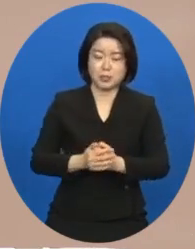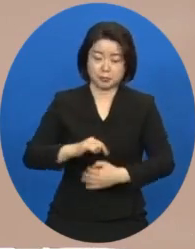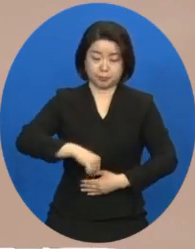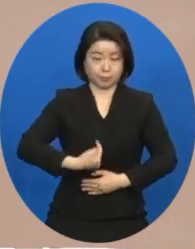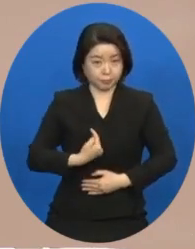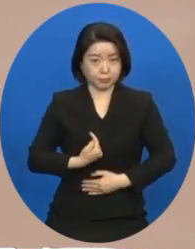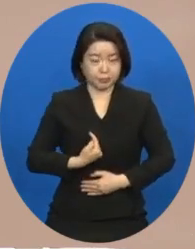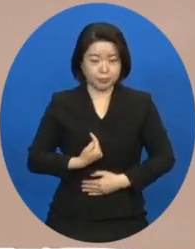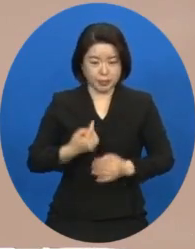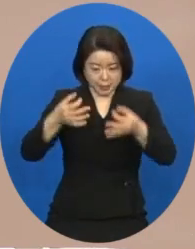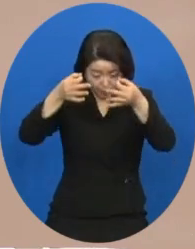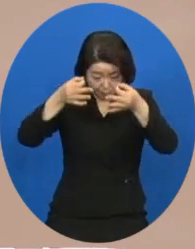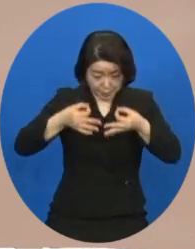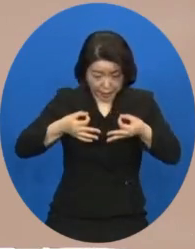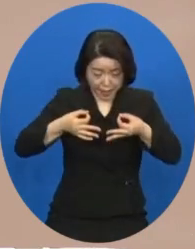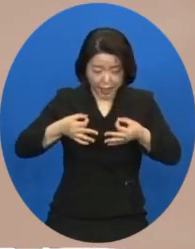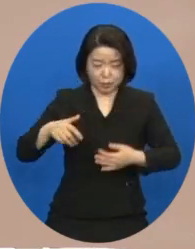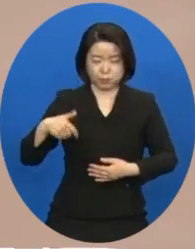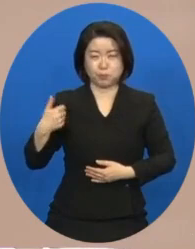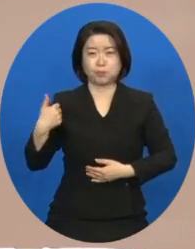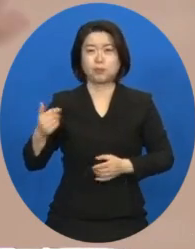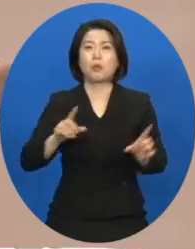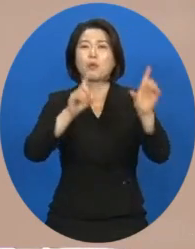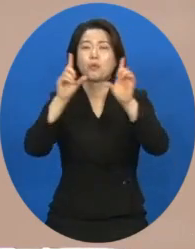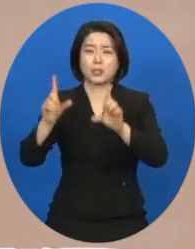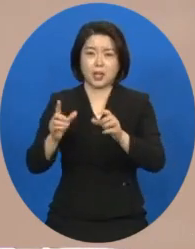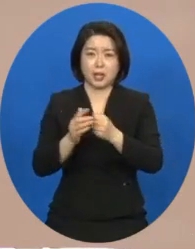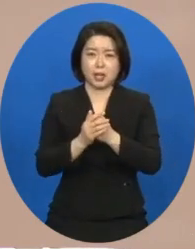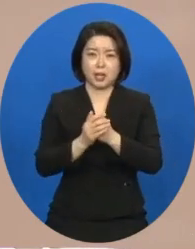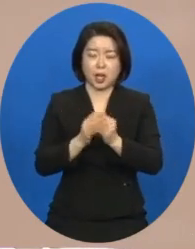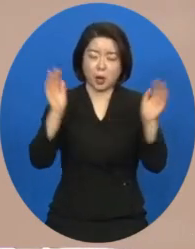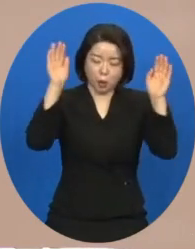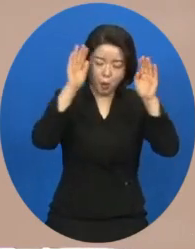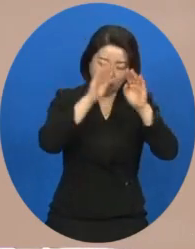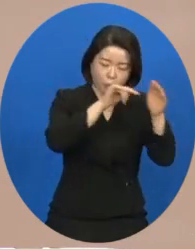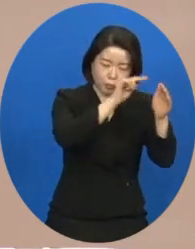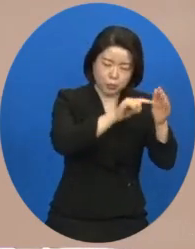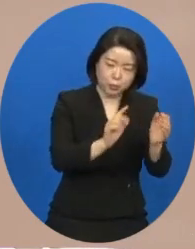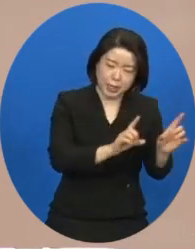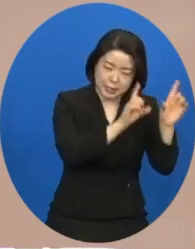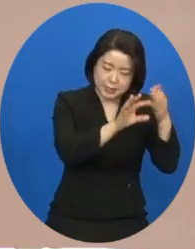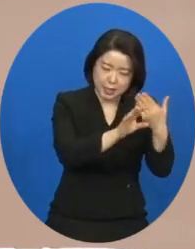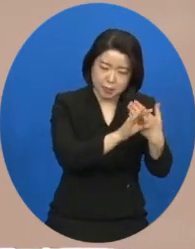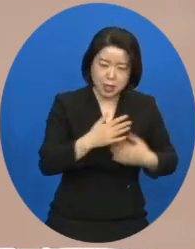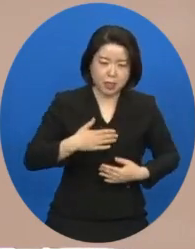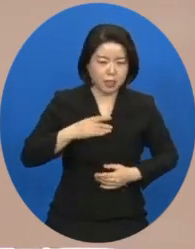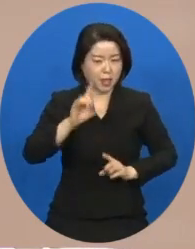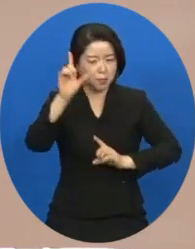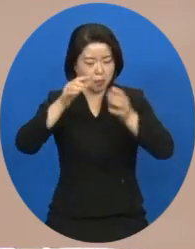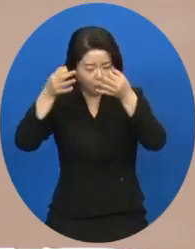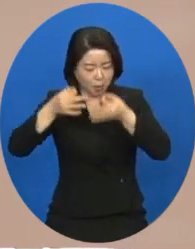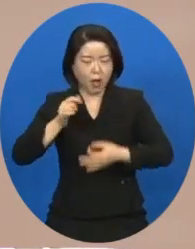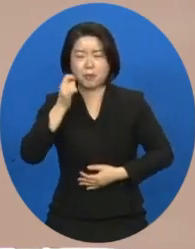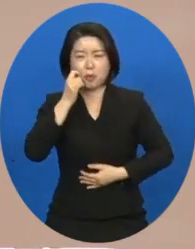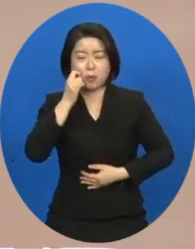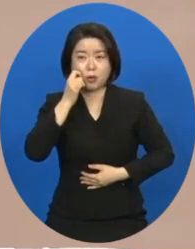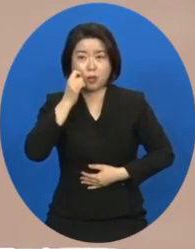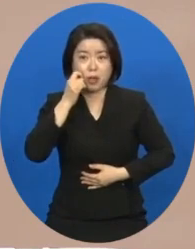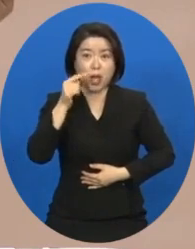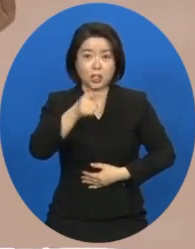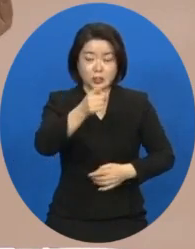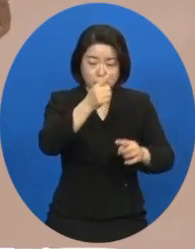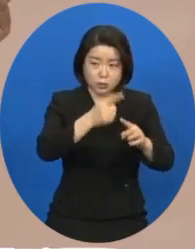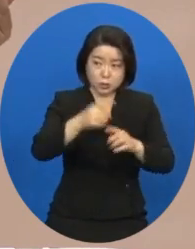자신의 진짜 모습도 모르고 살아요. 어둠 속에 살면, 그러다가 빛 가운데 드러나면, 주님